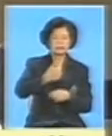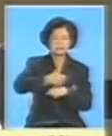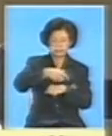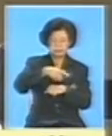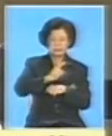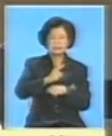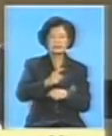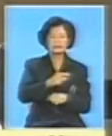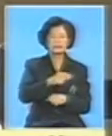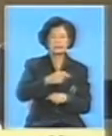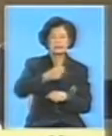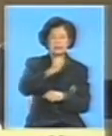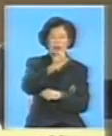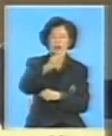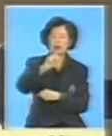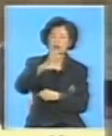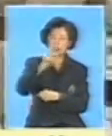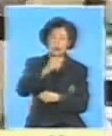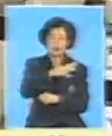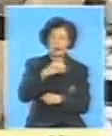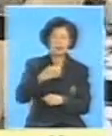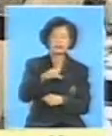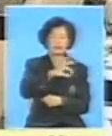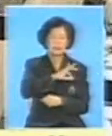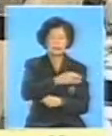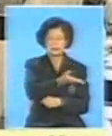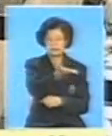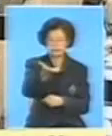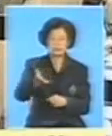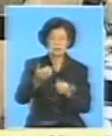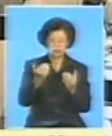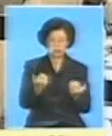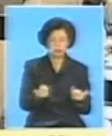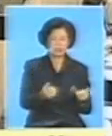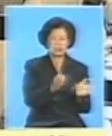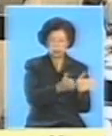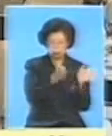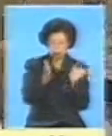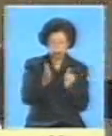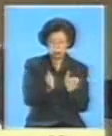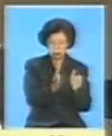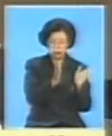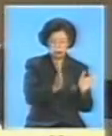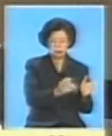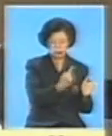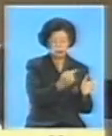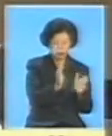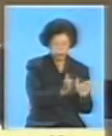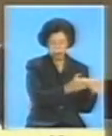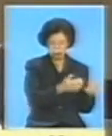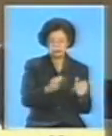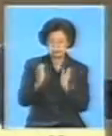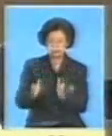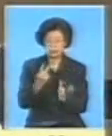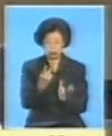าติและท่านสมาชิกที่เคารพในห้วงระยะที่2นี้ขณะนี้เราเดินตามรถแมพอยู่นะครับระยะที่1เรากลุ่มผู้ไปแล้วระยะที่